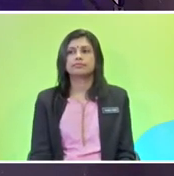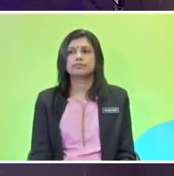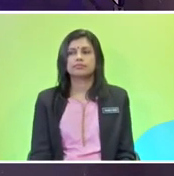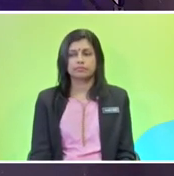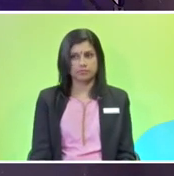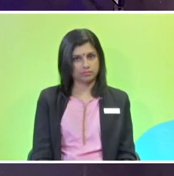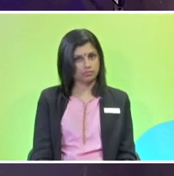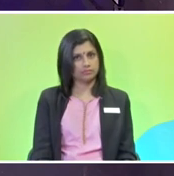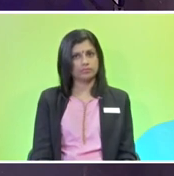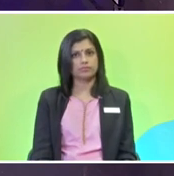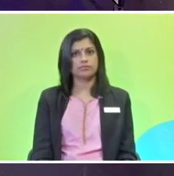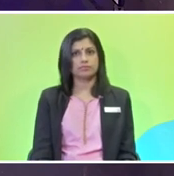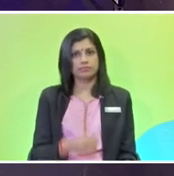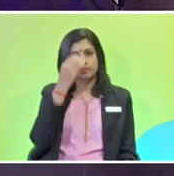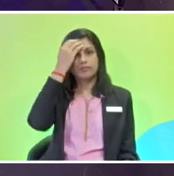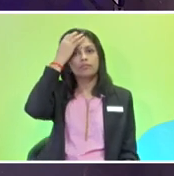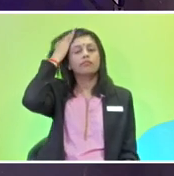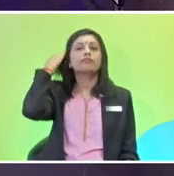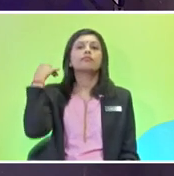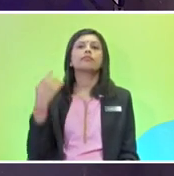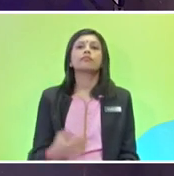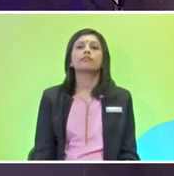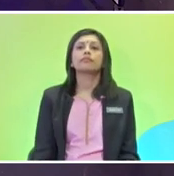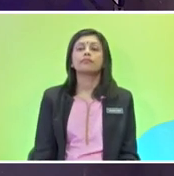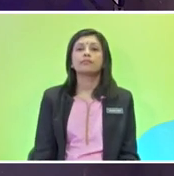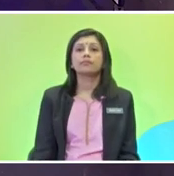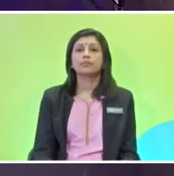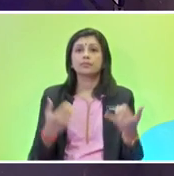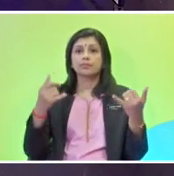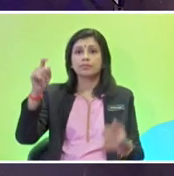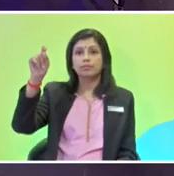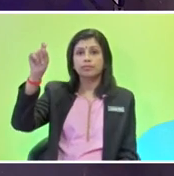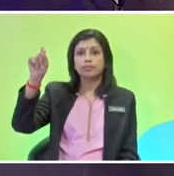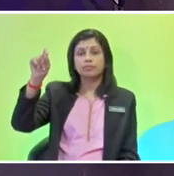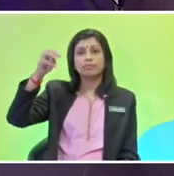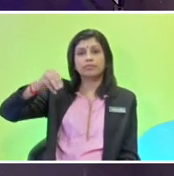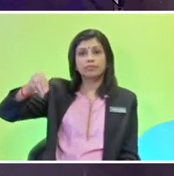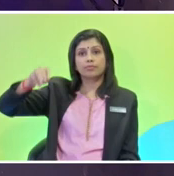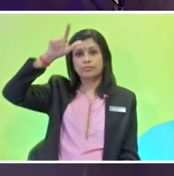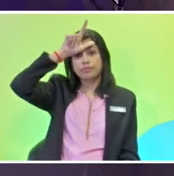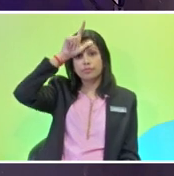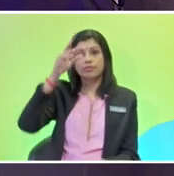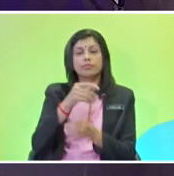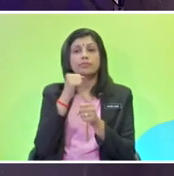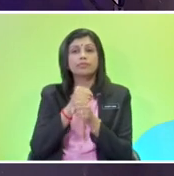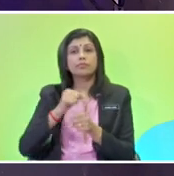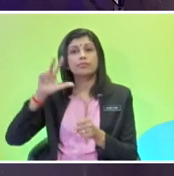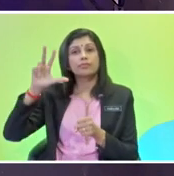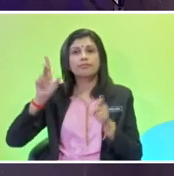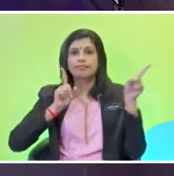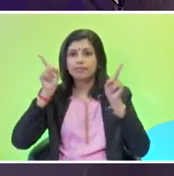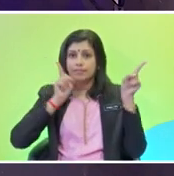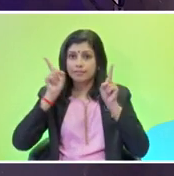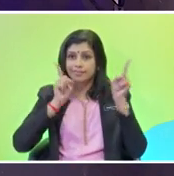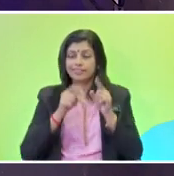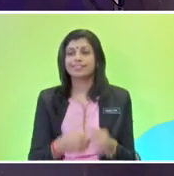dan juga jawapan ni, cikgu nak berapa bagi berapa markah di situ? 3 bintang. Wah, 3 bintang. Tahniah. 3 bintang